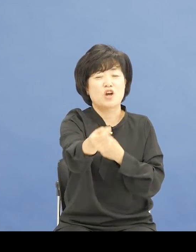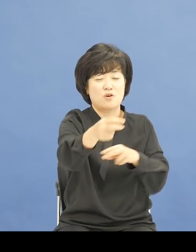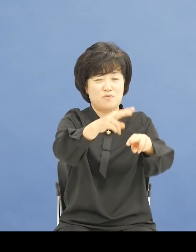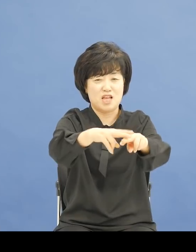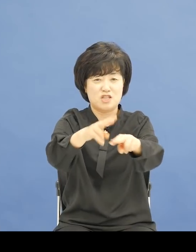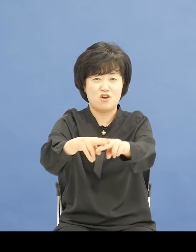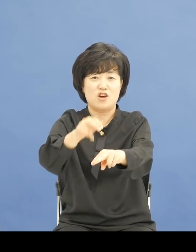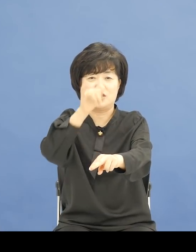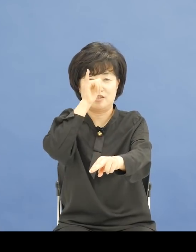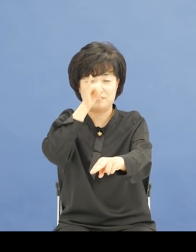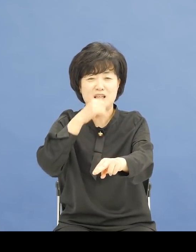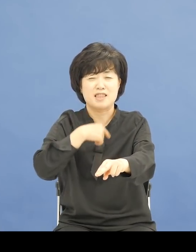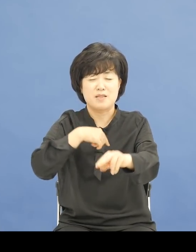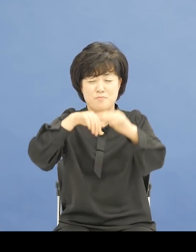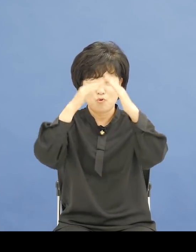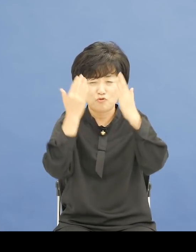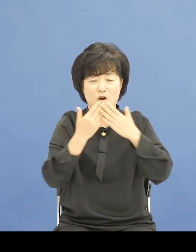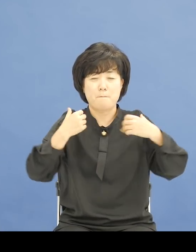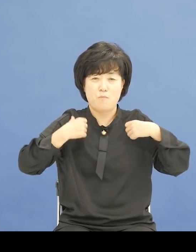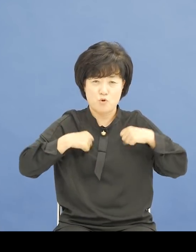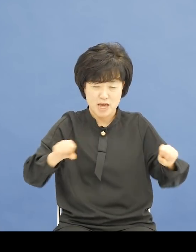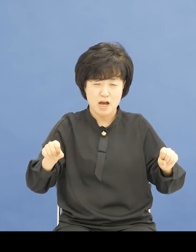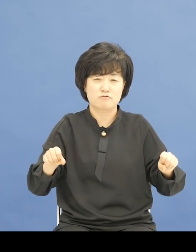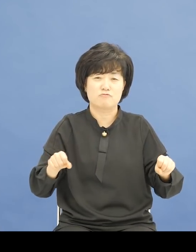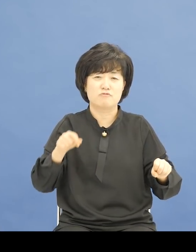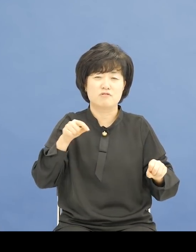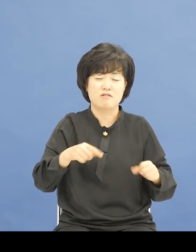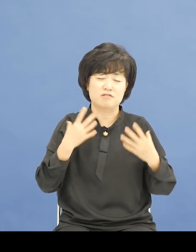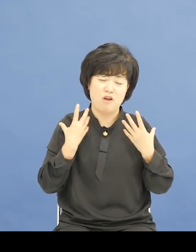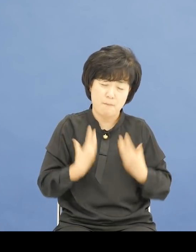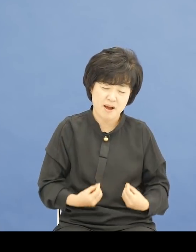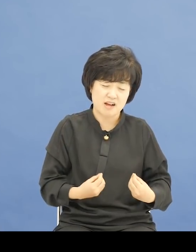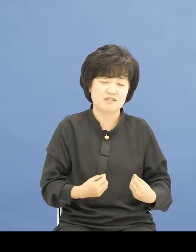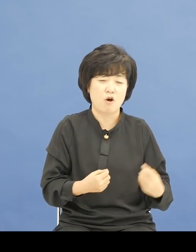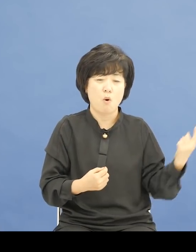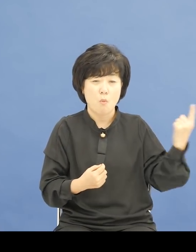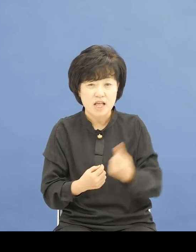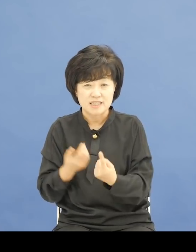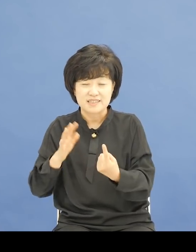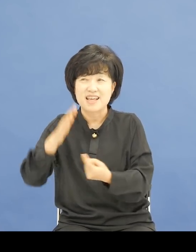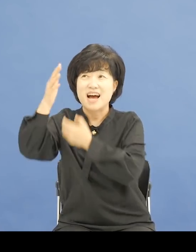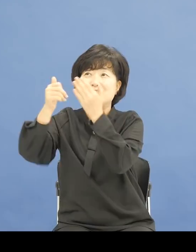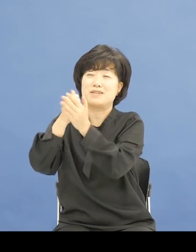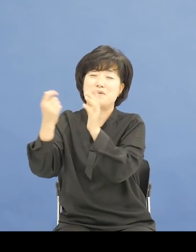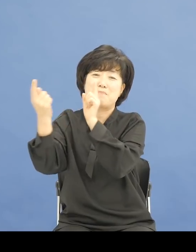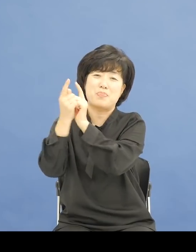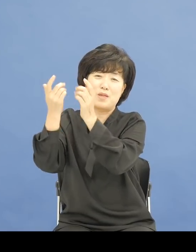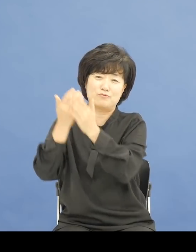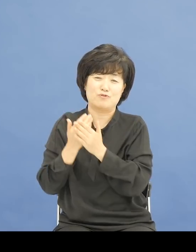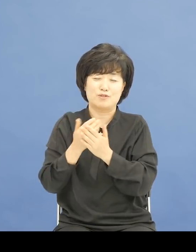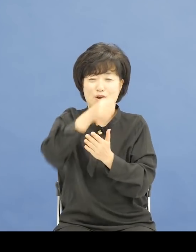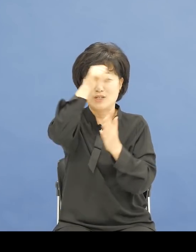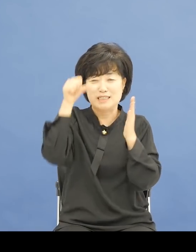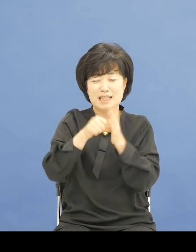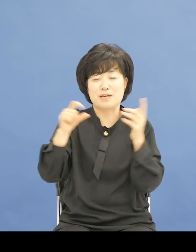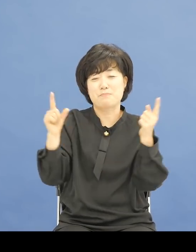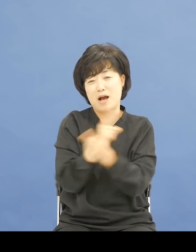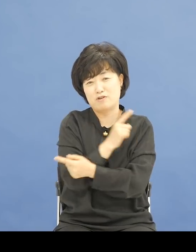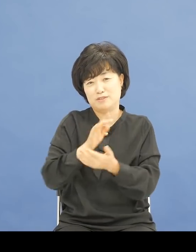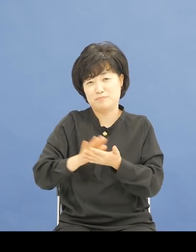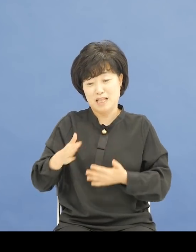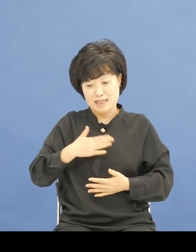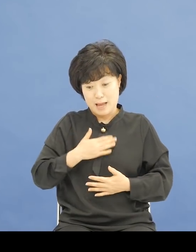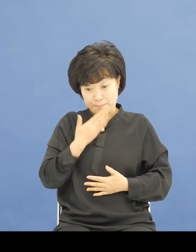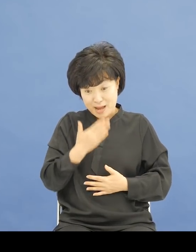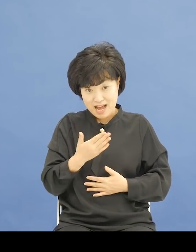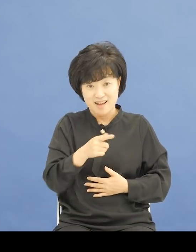똑같이 여러분과 같이 앉아 있었습니다. 저는 모든 것을 포기하고 이 자리에 왔었는데 하나님 저를 만나 주셨고 인생을 바꿔 주셨습니다. 제가